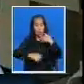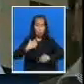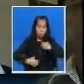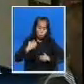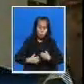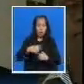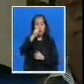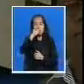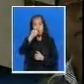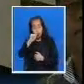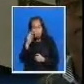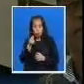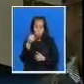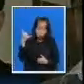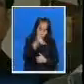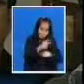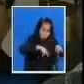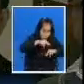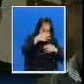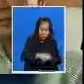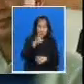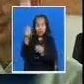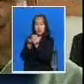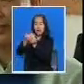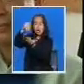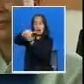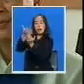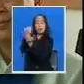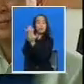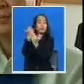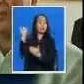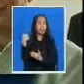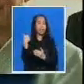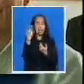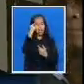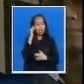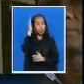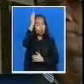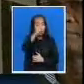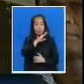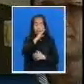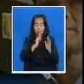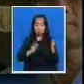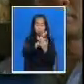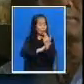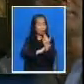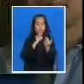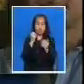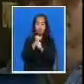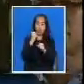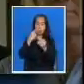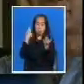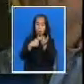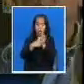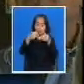าเร่งสำรวจแล้วก็มาของบกลางเนี่ยมันไม่ควรจะเป็นอย่างนั้นนะฮะเราควรต่อไปในอนาคตที่ว่าทุกคนเนี่ยซื้อนะฮะหรือว่าได้ประ